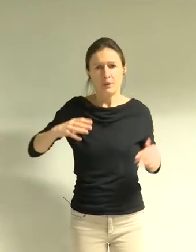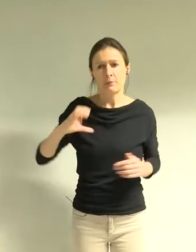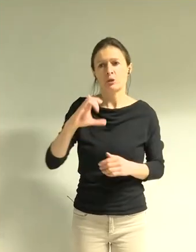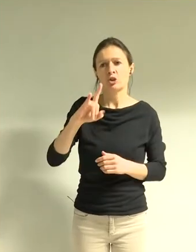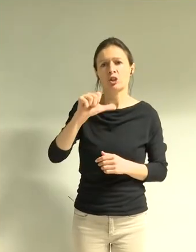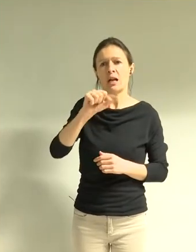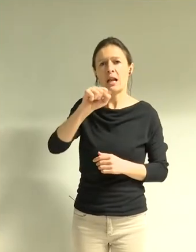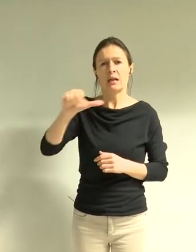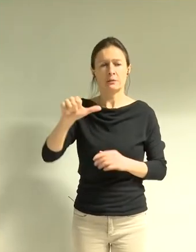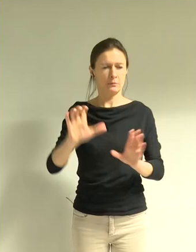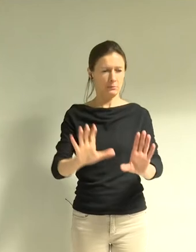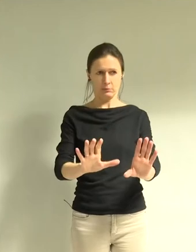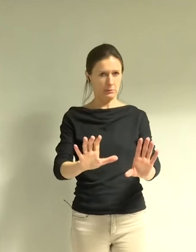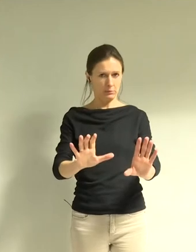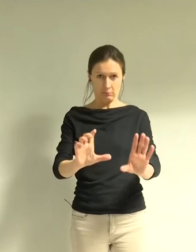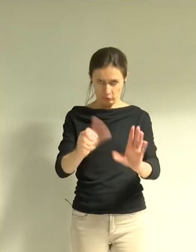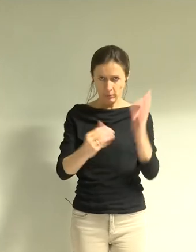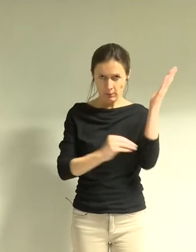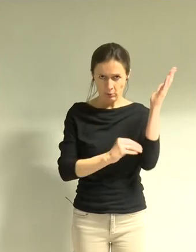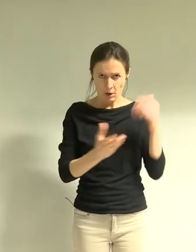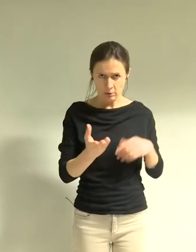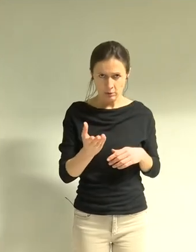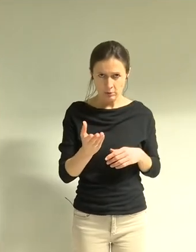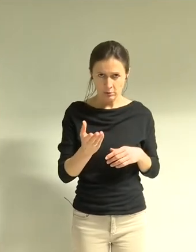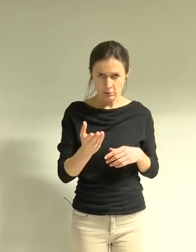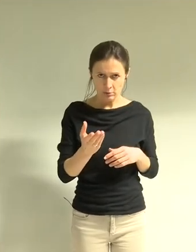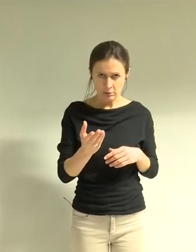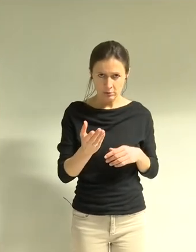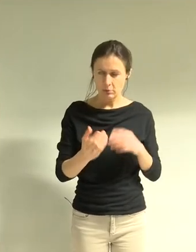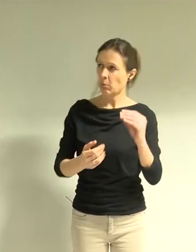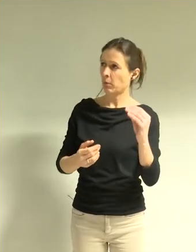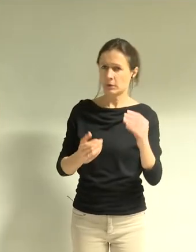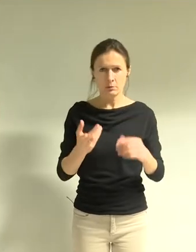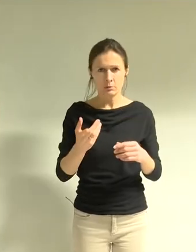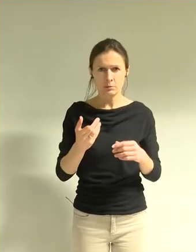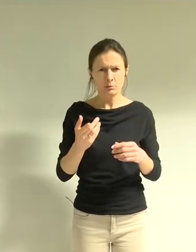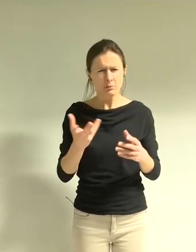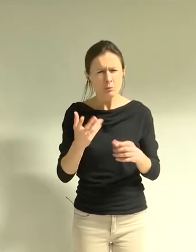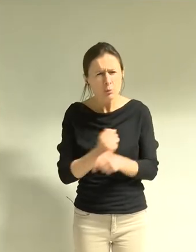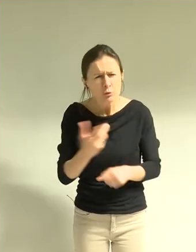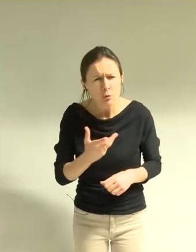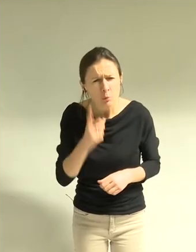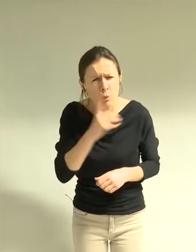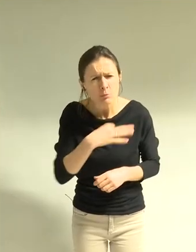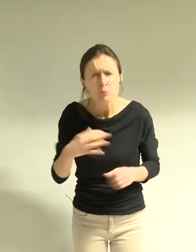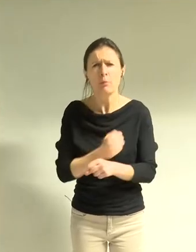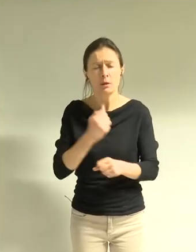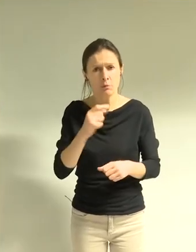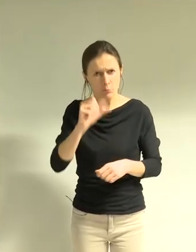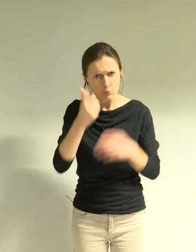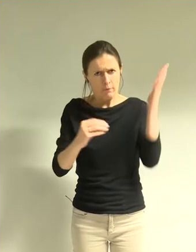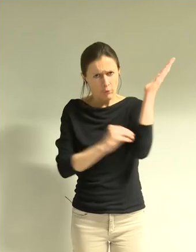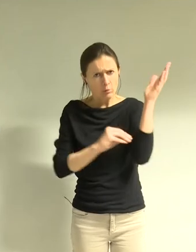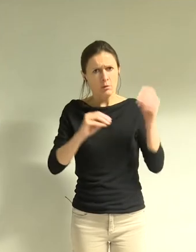attendent et on va faire un amendement comment ça c'est dommage mais en vain qu'amendement et vous ferez autres explications de vote